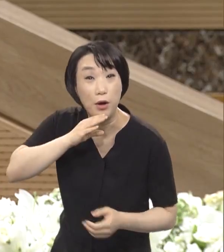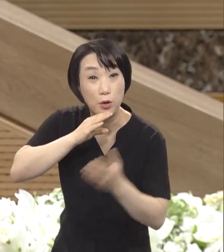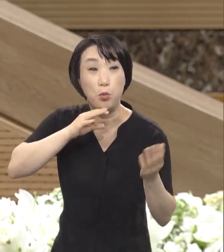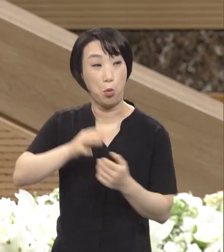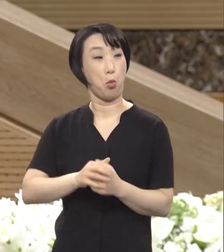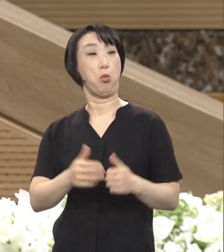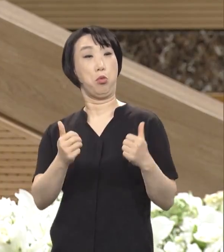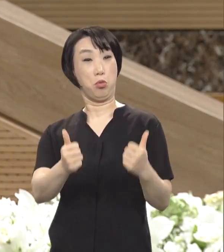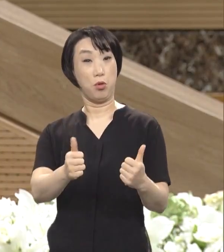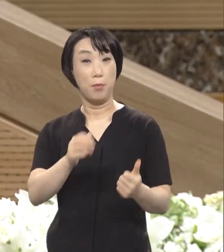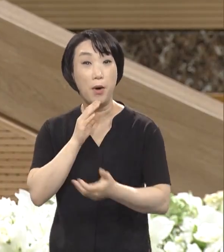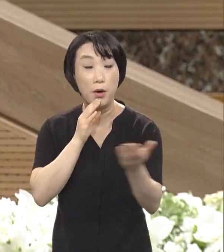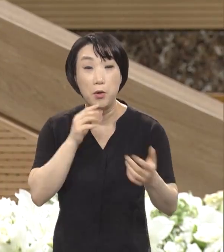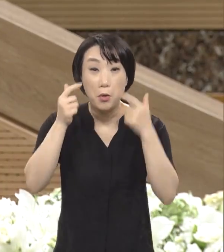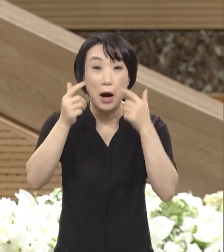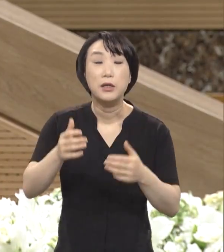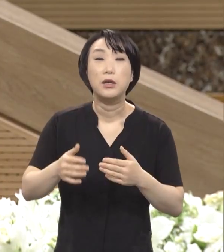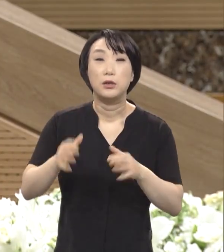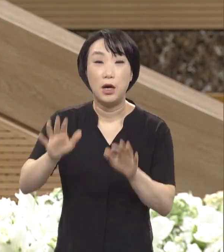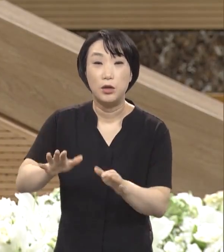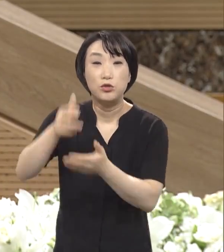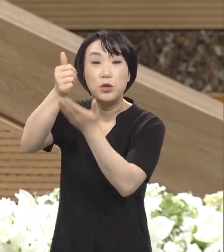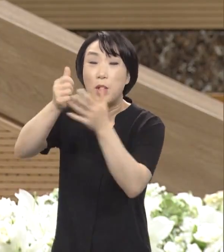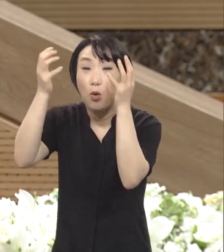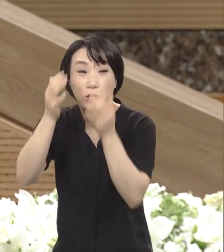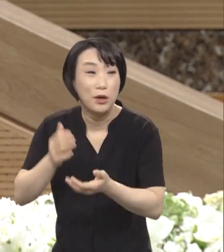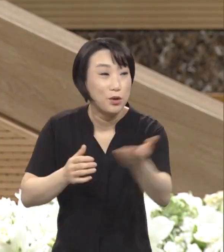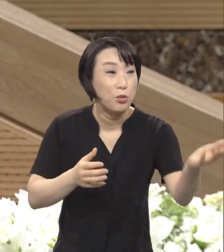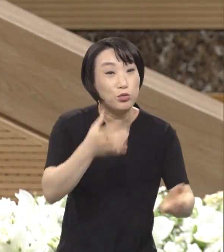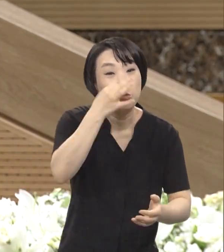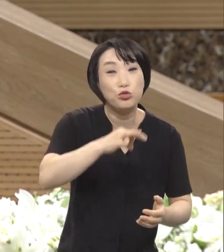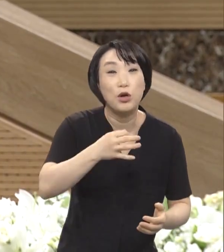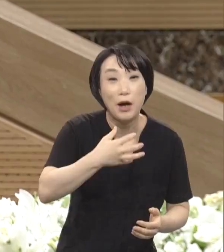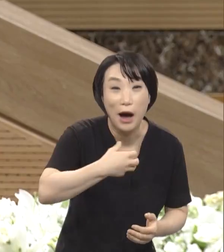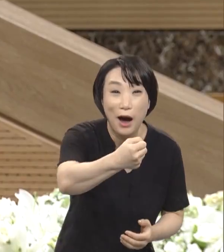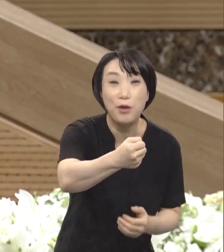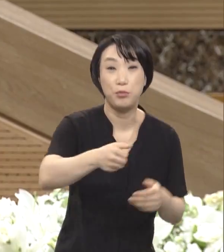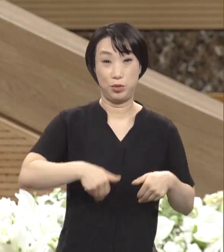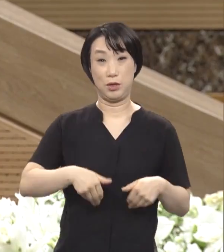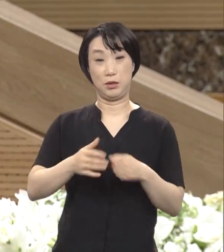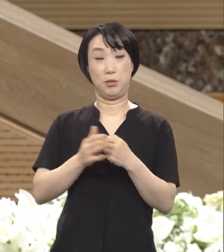거야. 분명한 나의 고난이 너에게 유익이 돼야 된다는 거야.